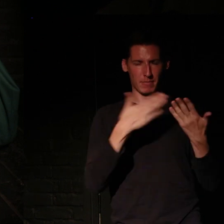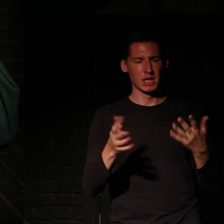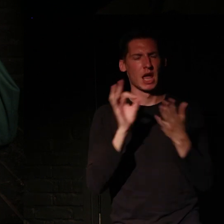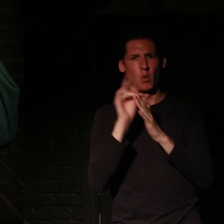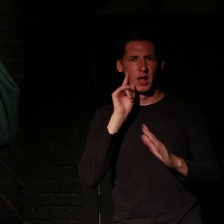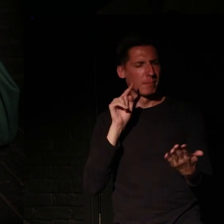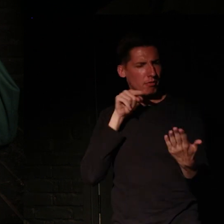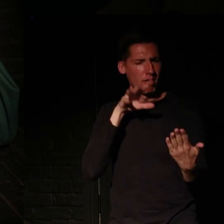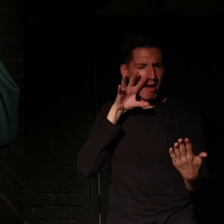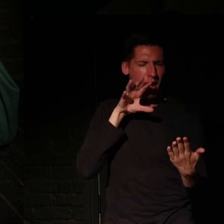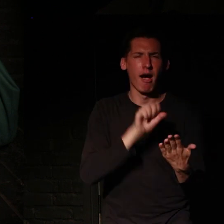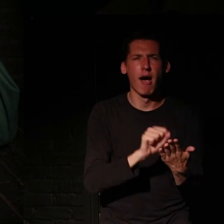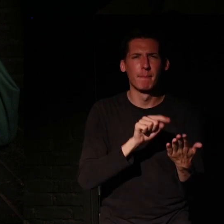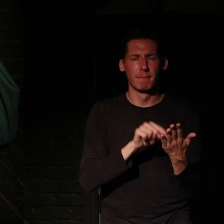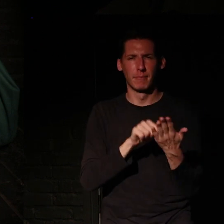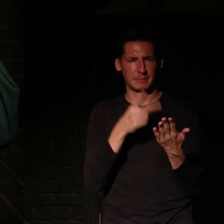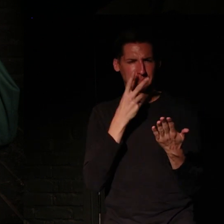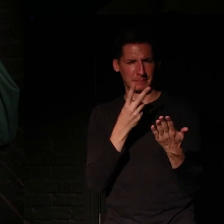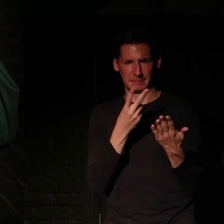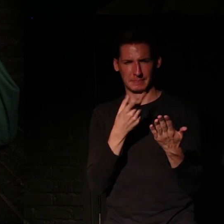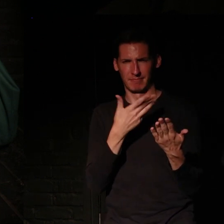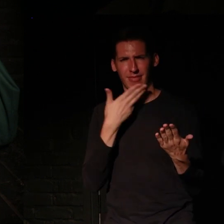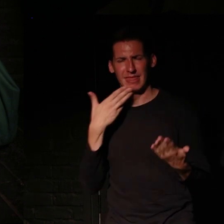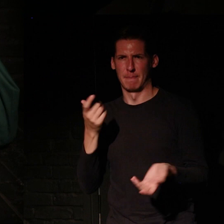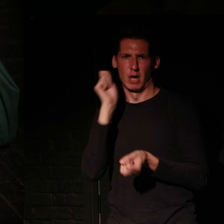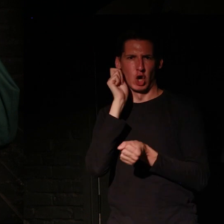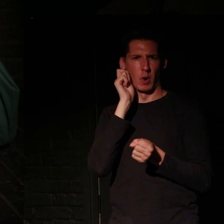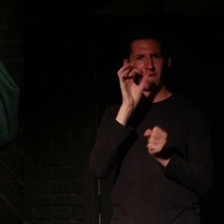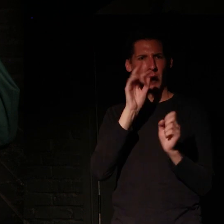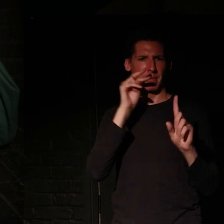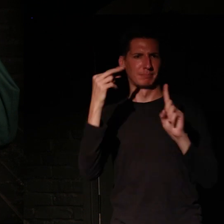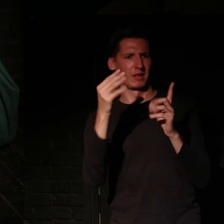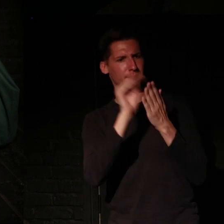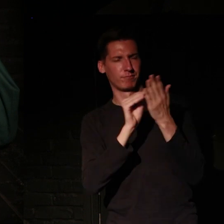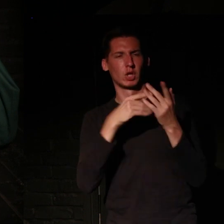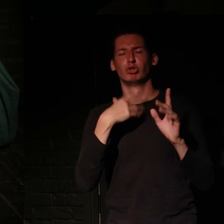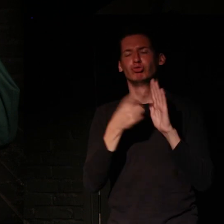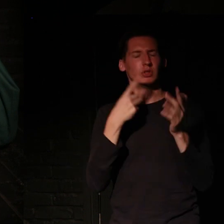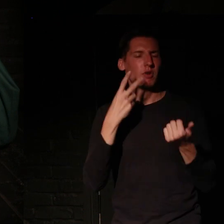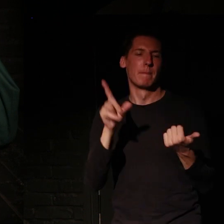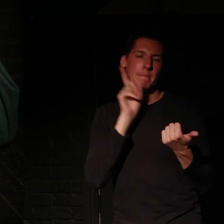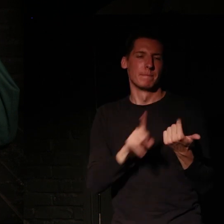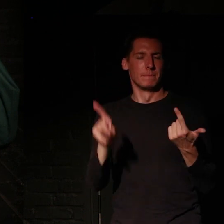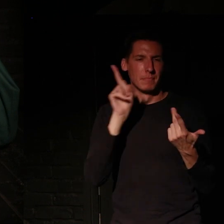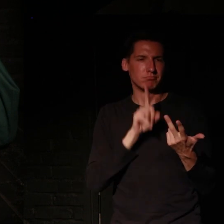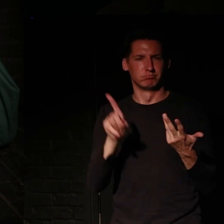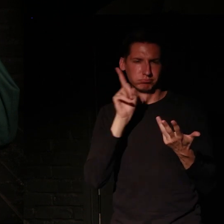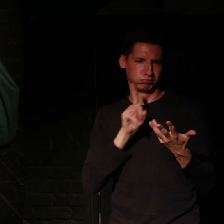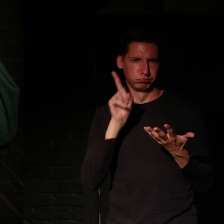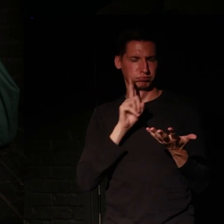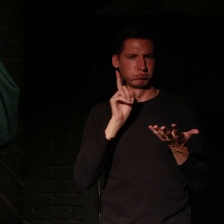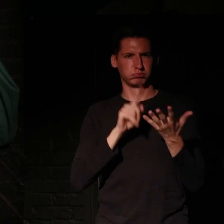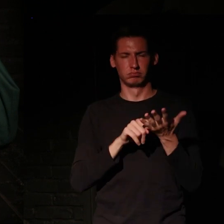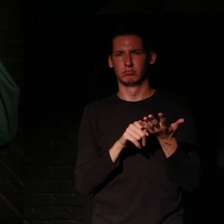bardzo mało kobiecej perspektywy. Słyszy o mężczyznach, słyszy na przykład